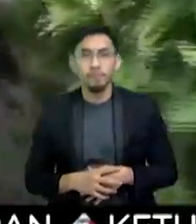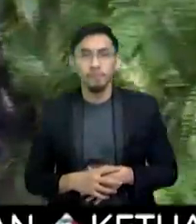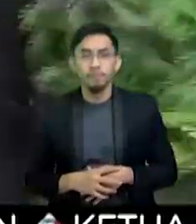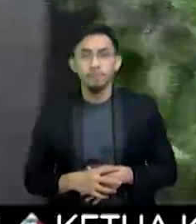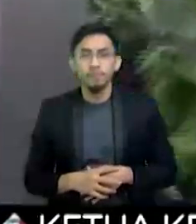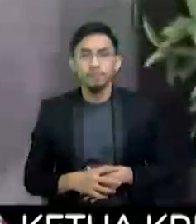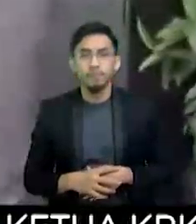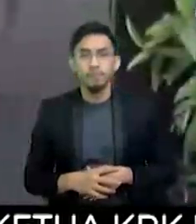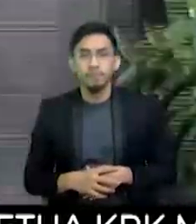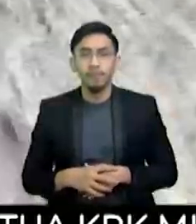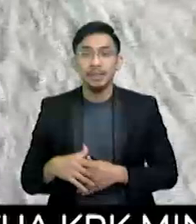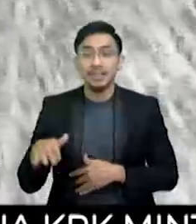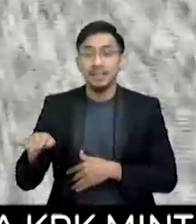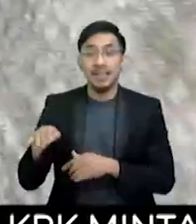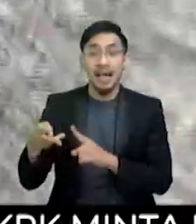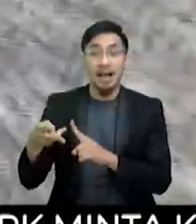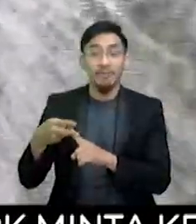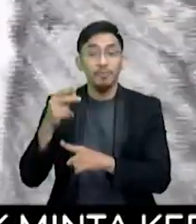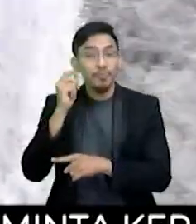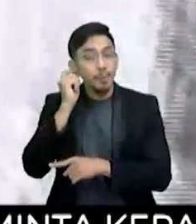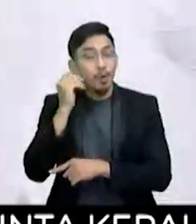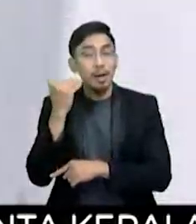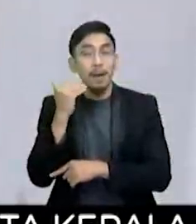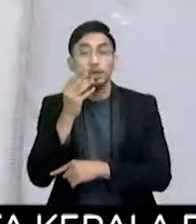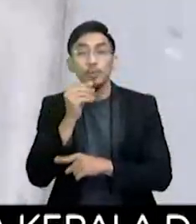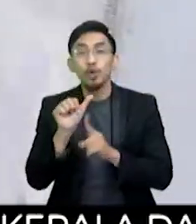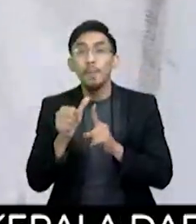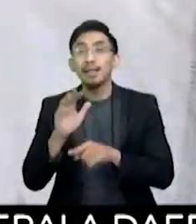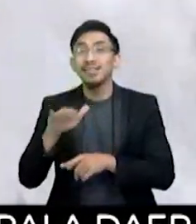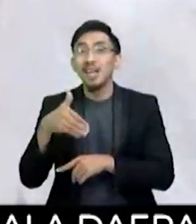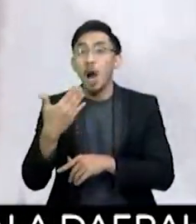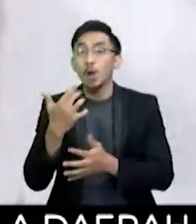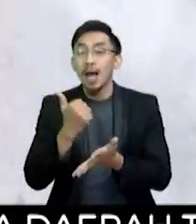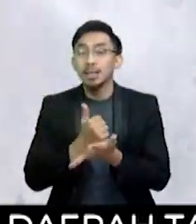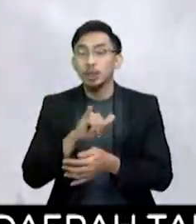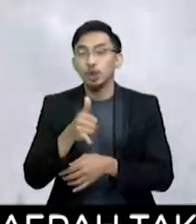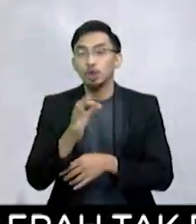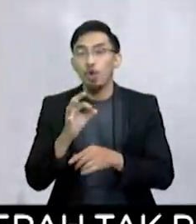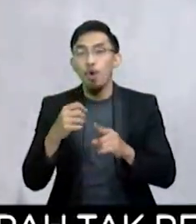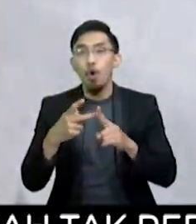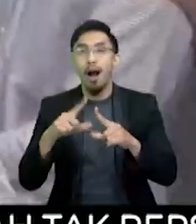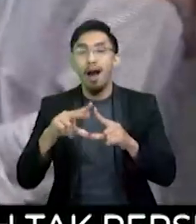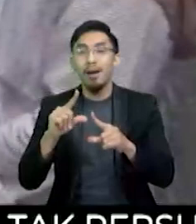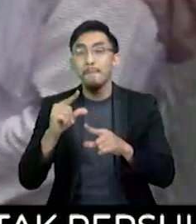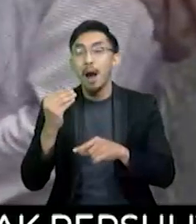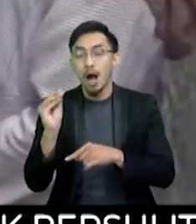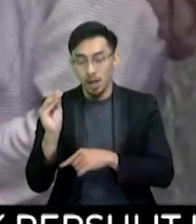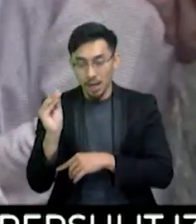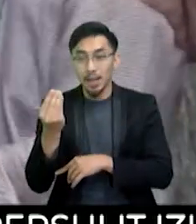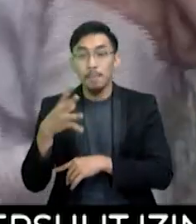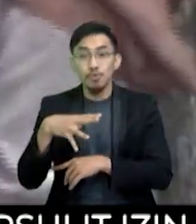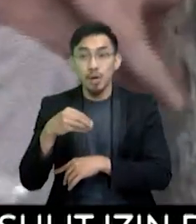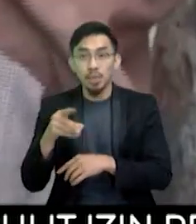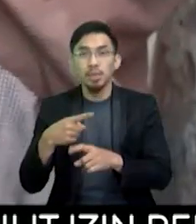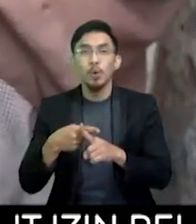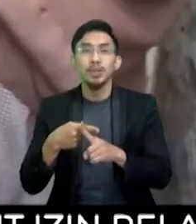ZF, seorang gadis remaja berusia 16 tahun warga Johar Baru, Jakarta Pusat, terkonfirmasi positif COVID-19. ZF yang baru duduk di bangku